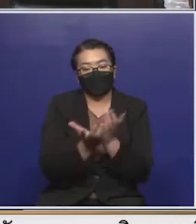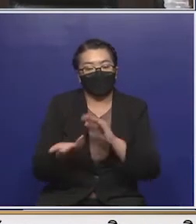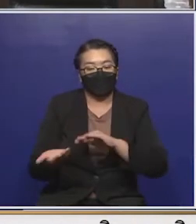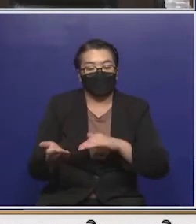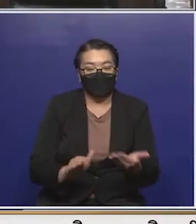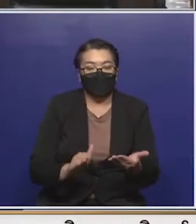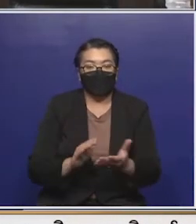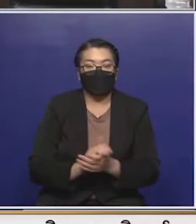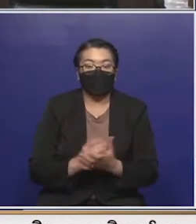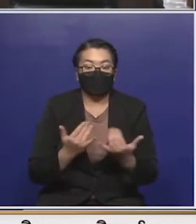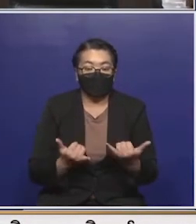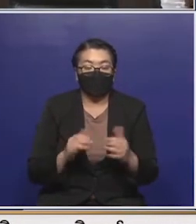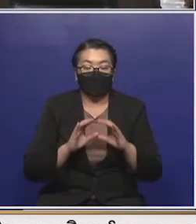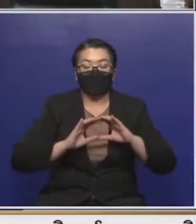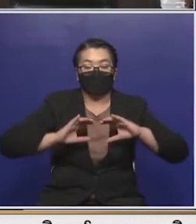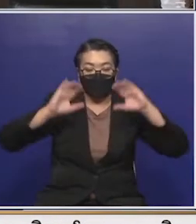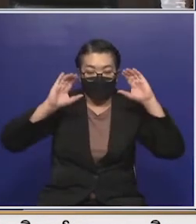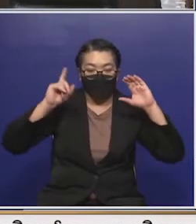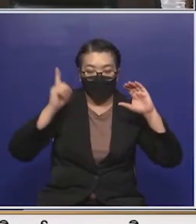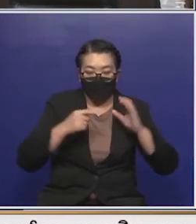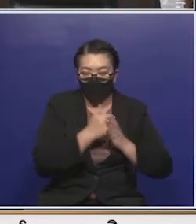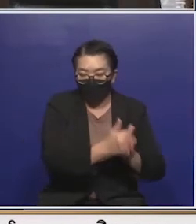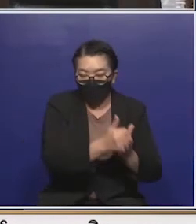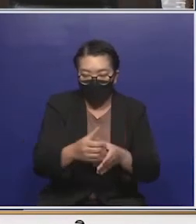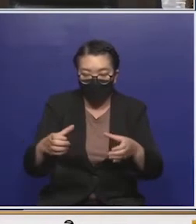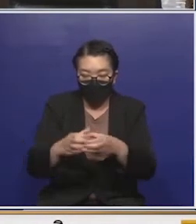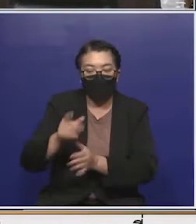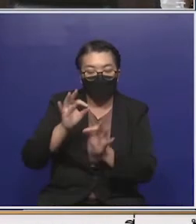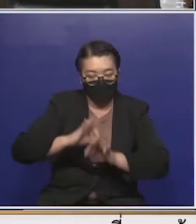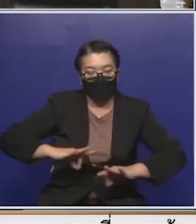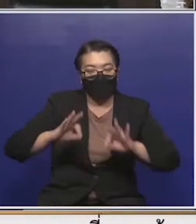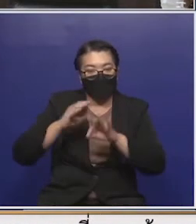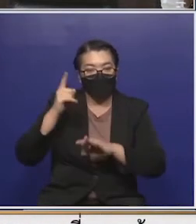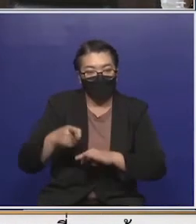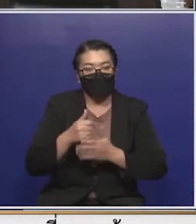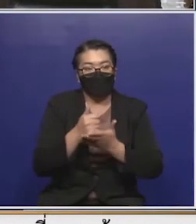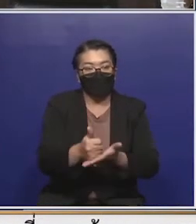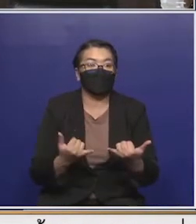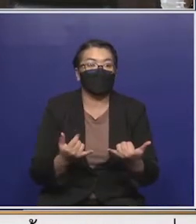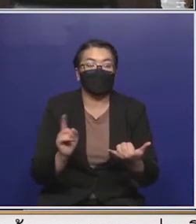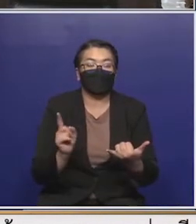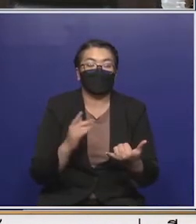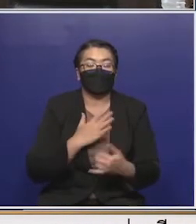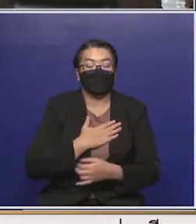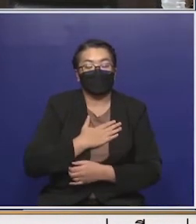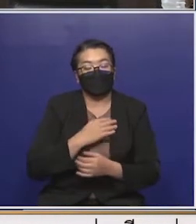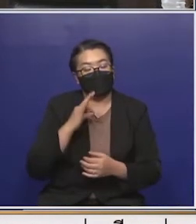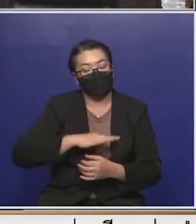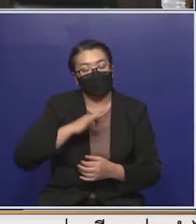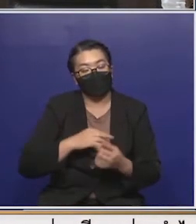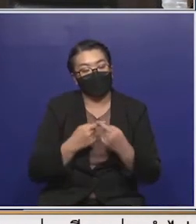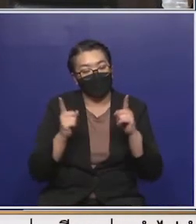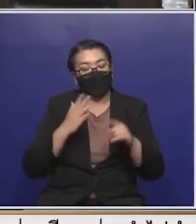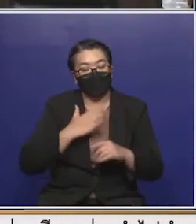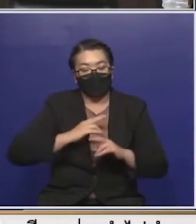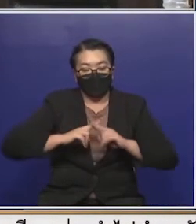นถ้ามีควจำเป็ที่รัสตองช่วยเหลอผาเอกชนให้ผ่านวกลินี้ไปให้ได้ครัวนนี้ผมไม่แปร็ใจเลยนะครับว่าทำไมอีกชนต้เสนอต